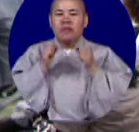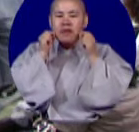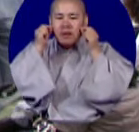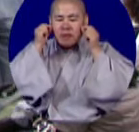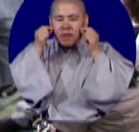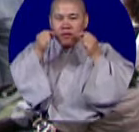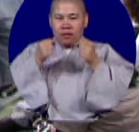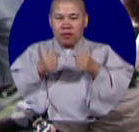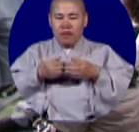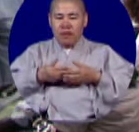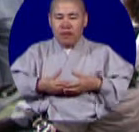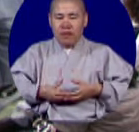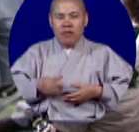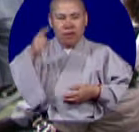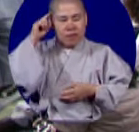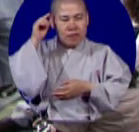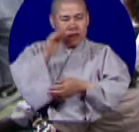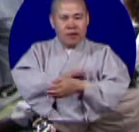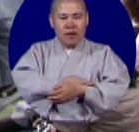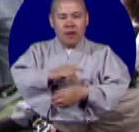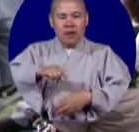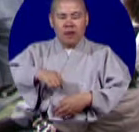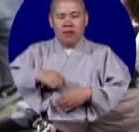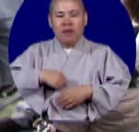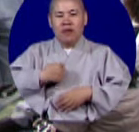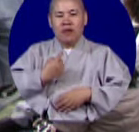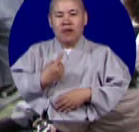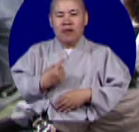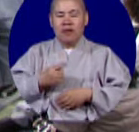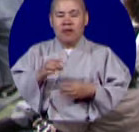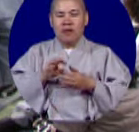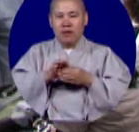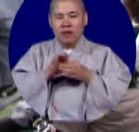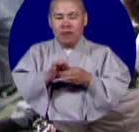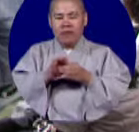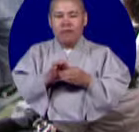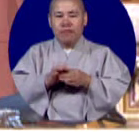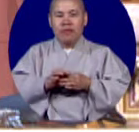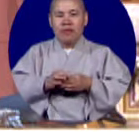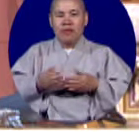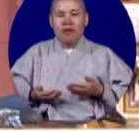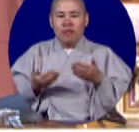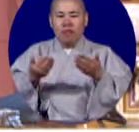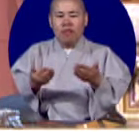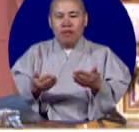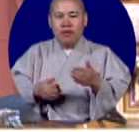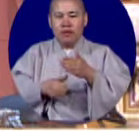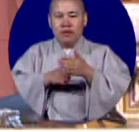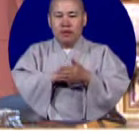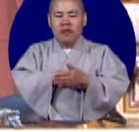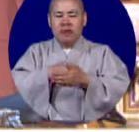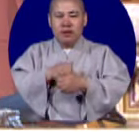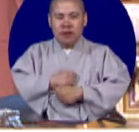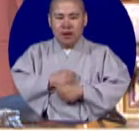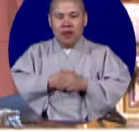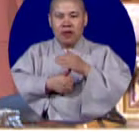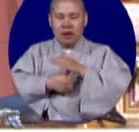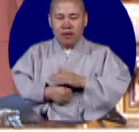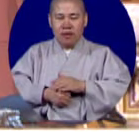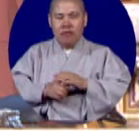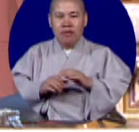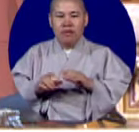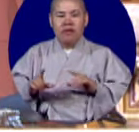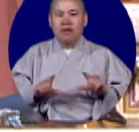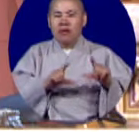자리행이에요. 그리고 이제 보시지계, 인욕은 이 세간에 머무르는 거고요.